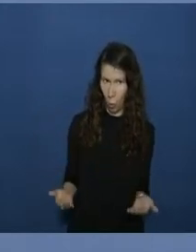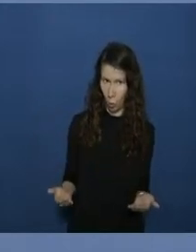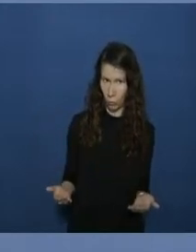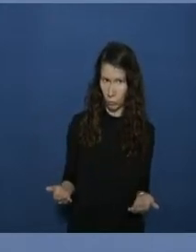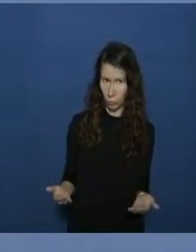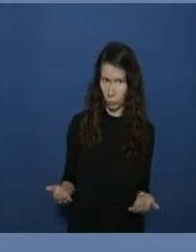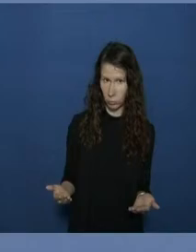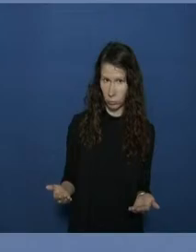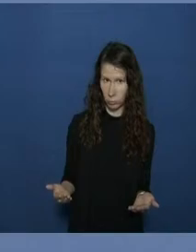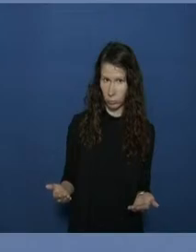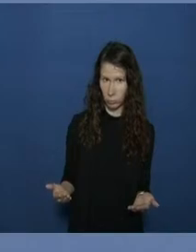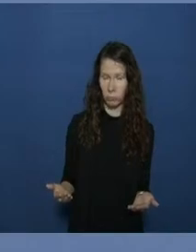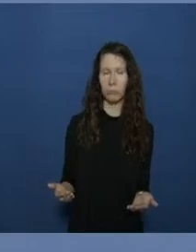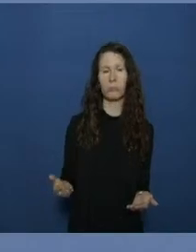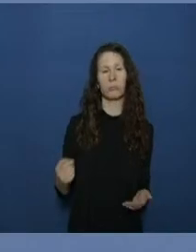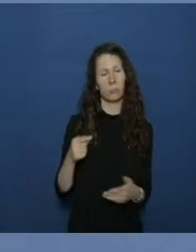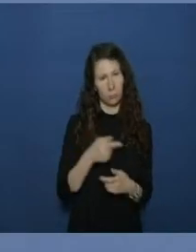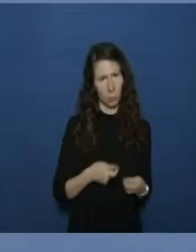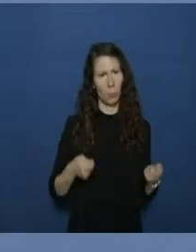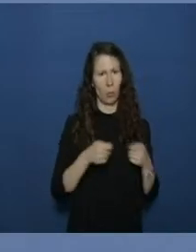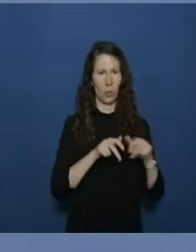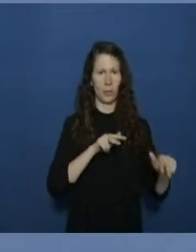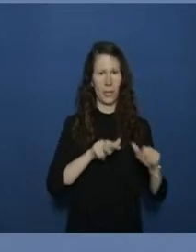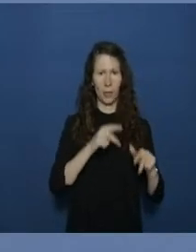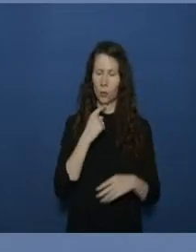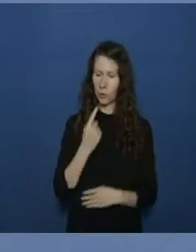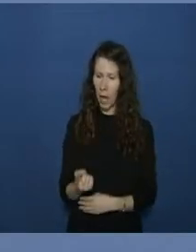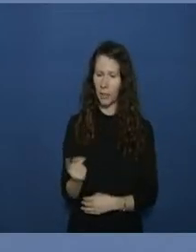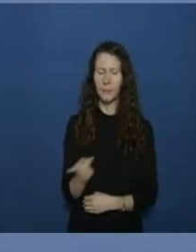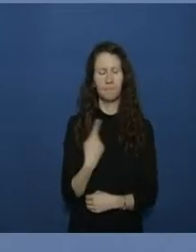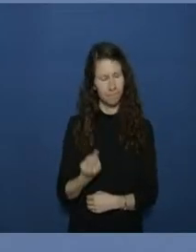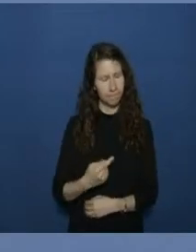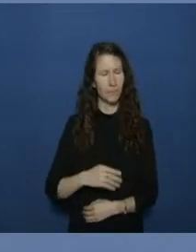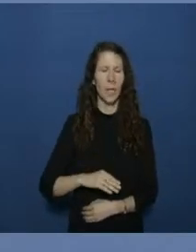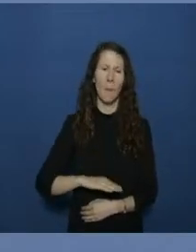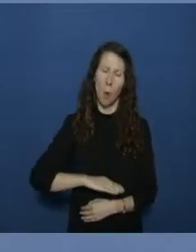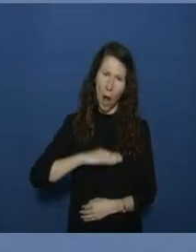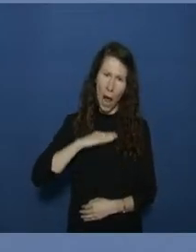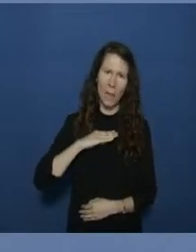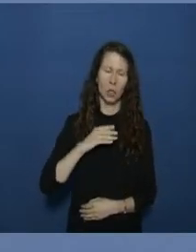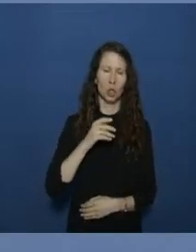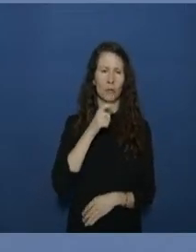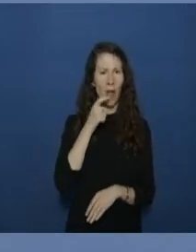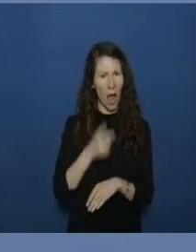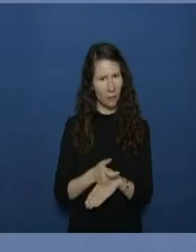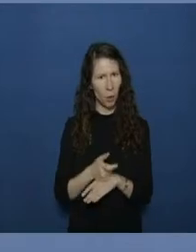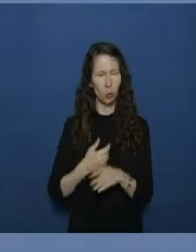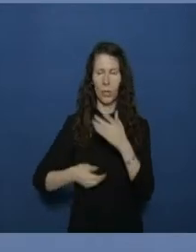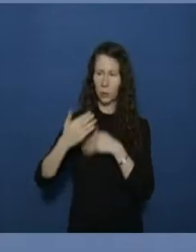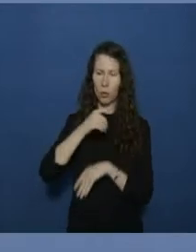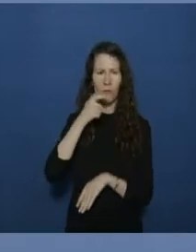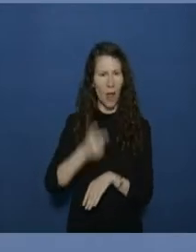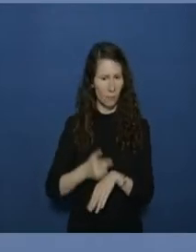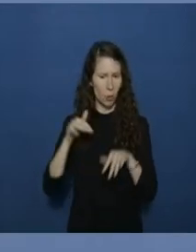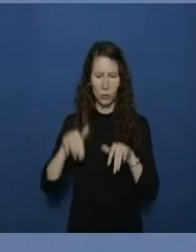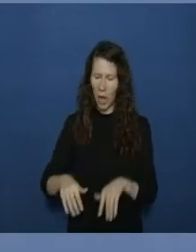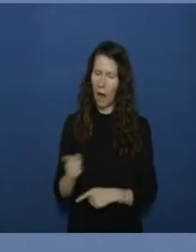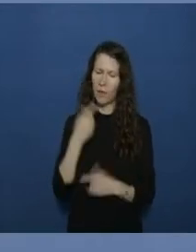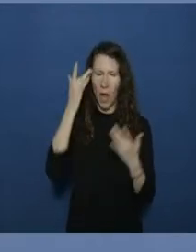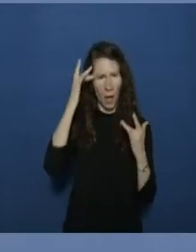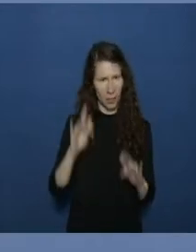in der erkennt die Bundesregierung unsere moralische und politische Verantwortung an. Und wir halten zugleich daran fest,